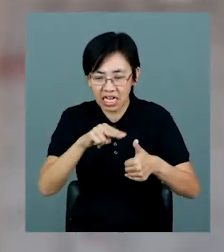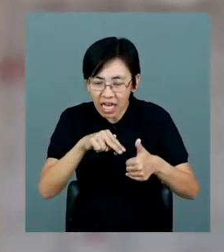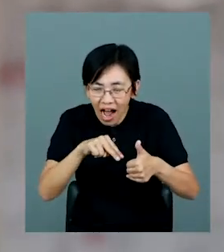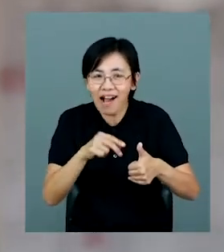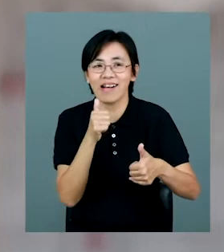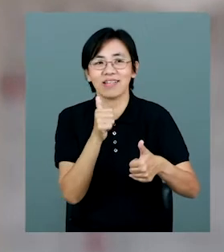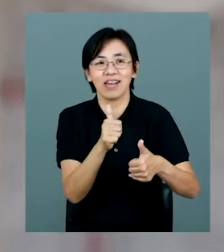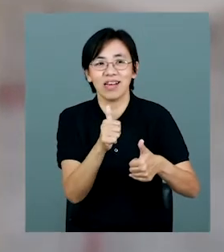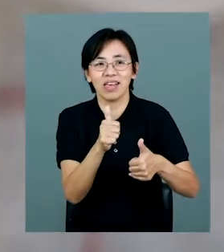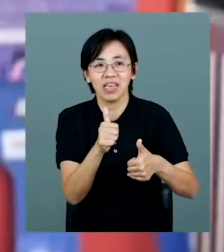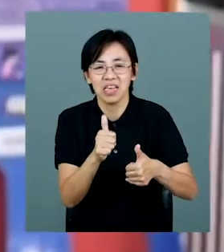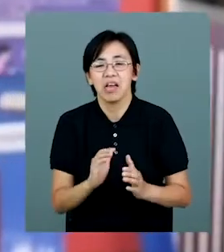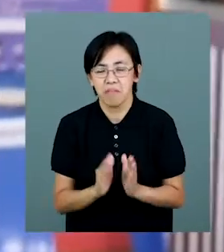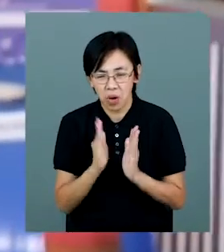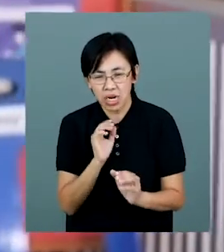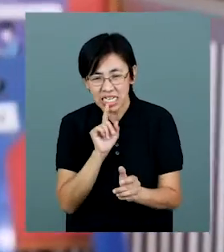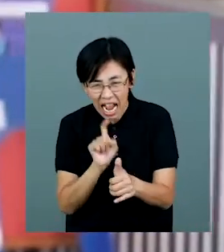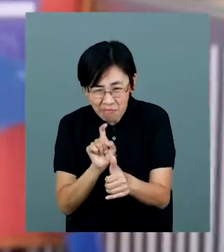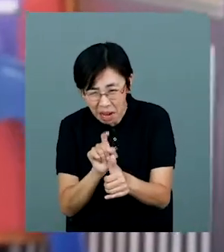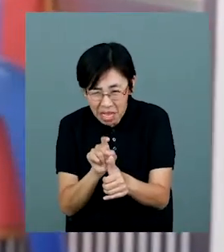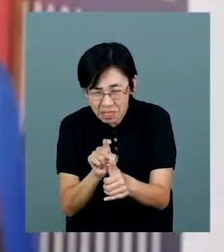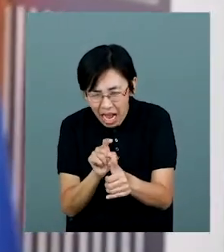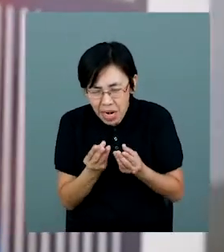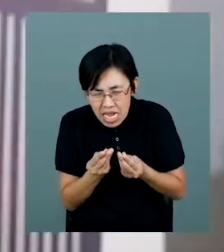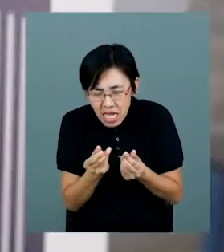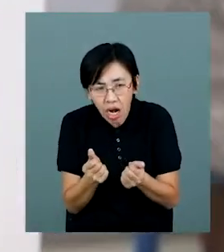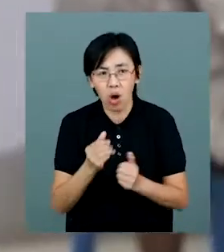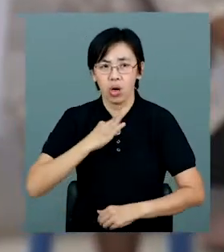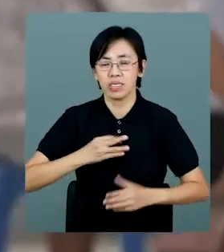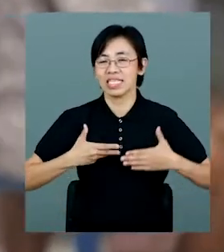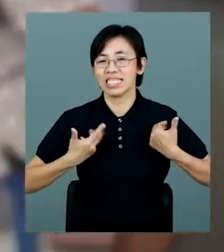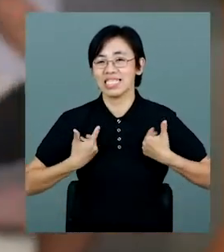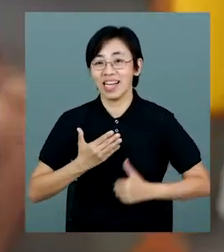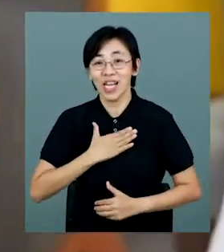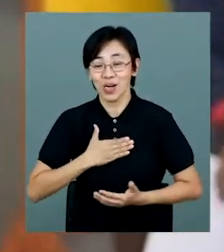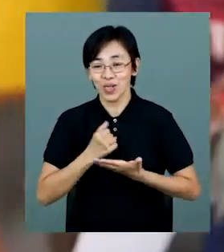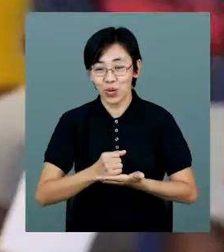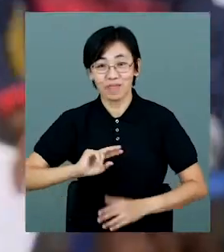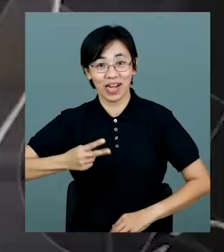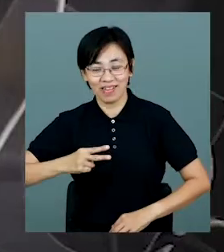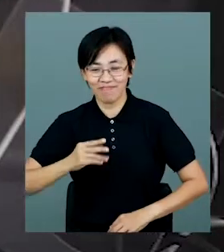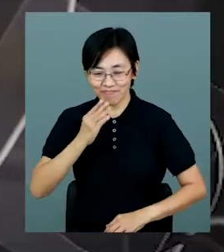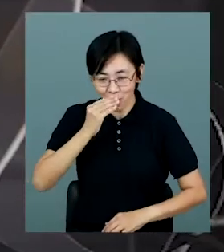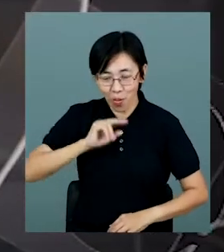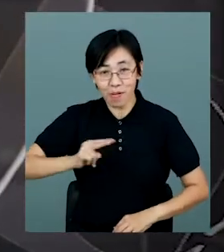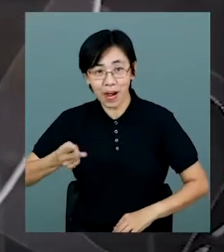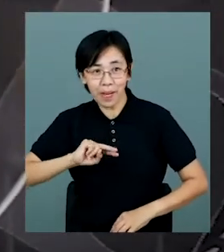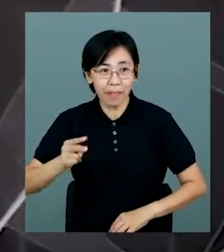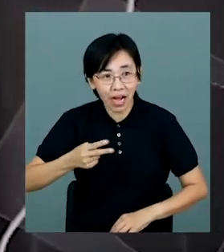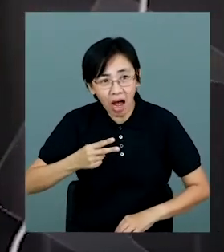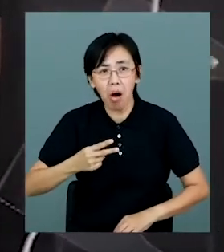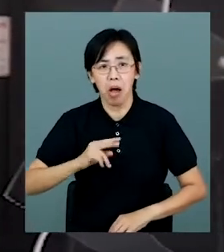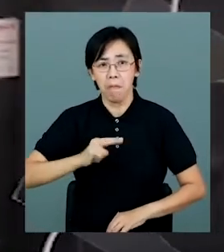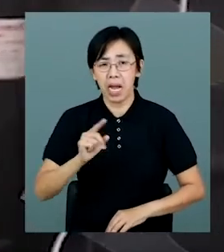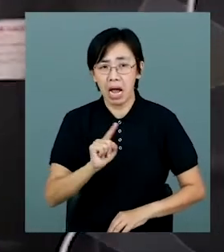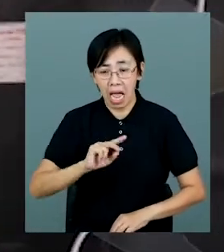ได้แบบตรงจุดแบบเรียกคนไข้เขาซับประวัติได้แบบละเอียดรู้สึกดีใจมากเวลาที่แบบเราเป็นล่ามให้เราเป็นล่ามก็คือล่าม